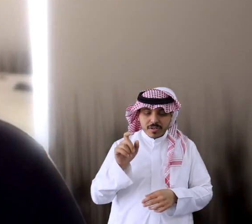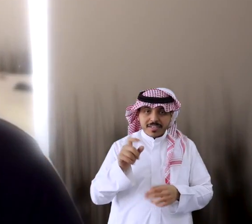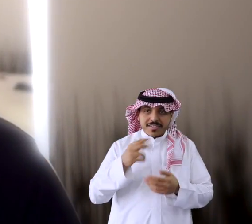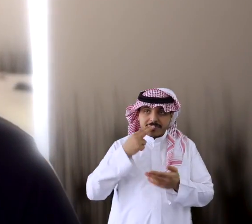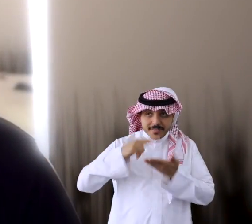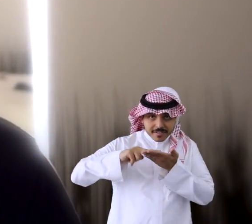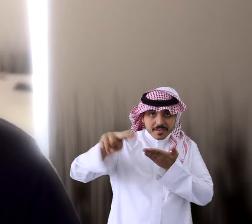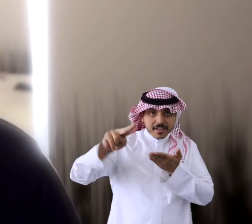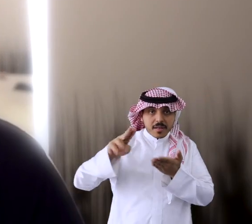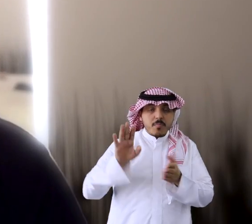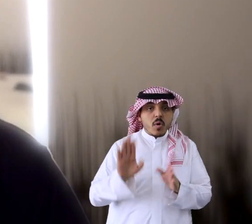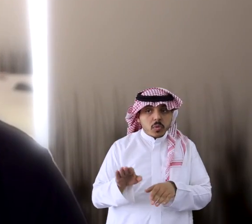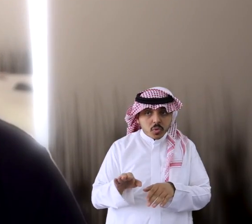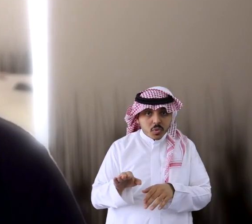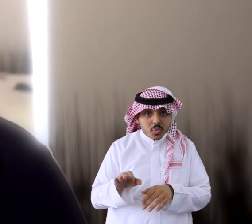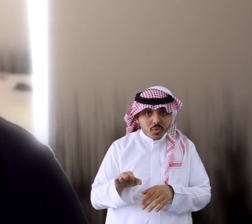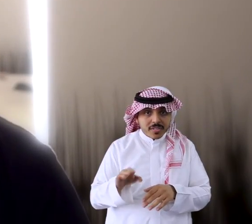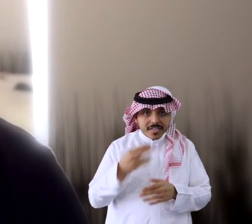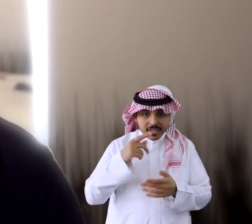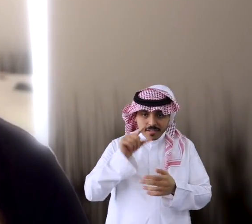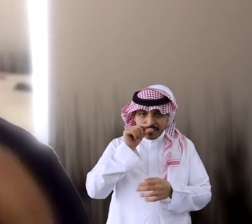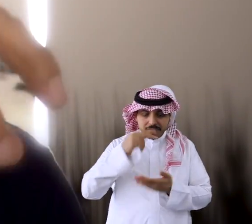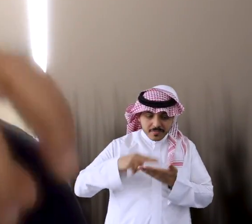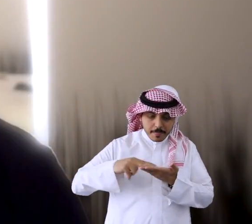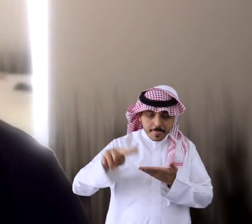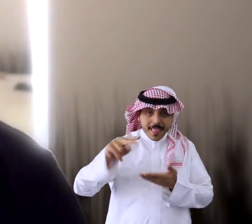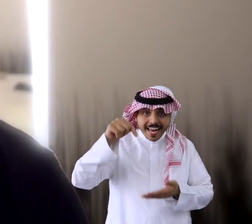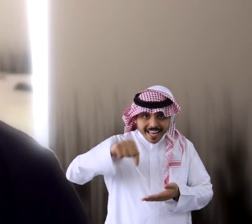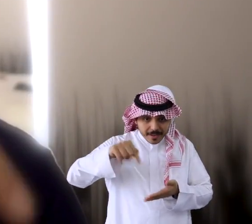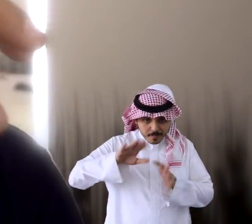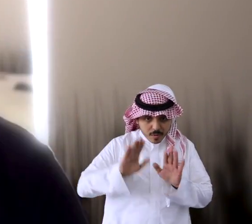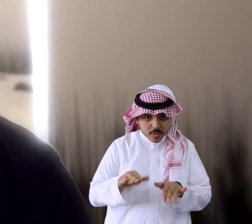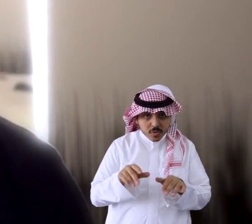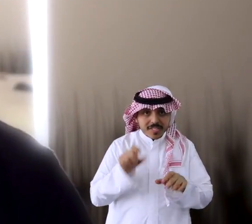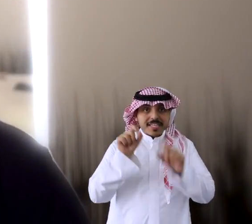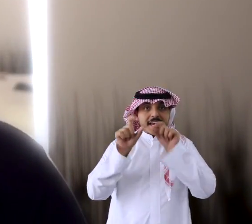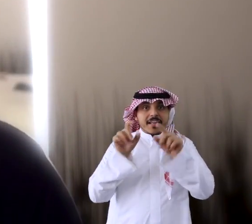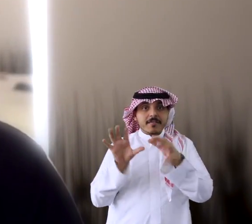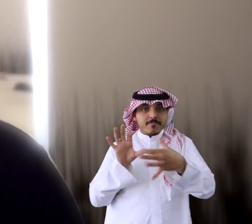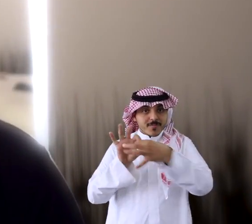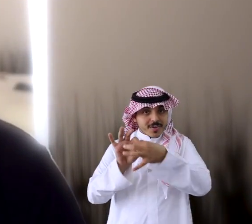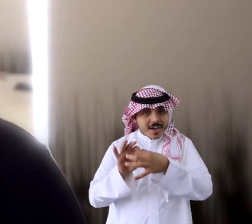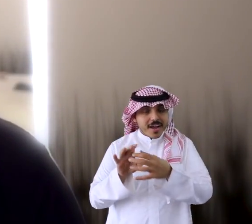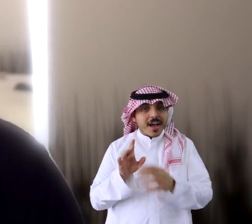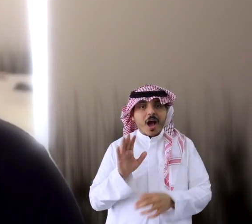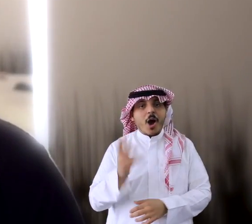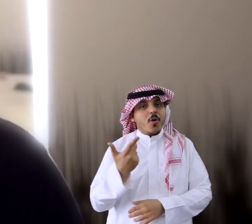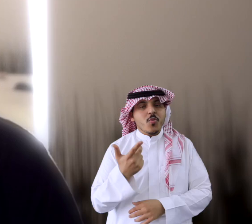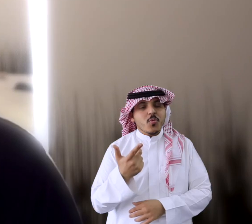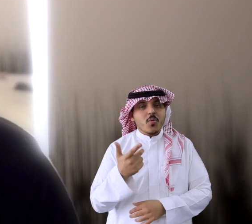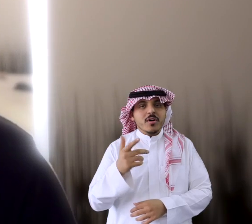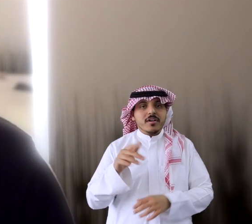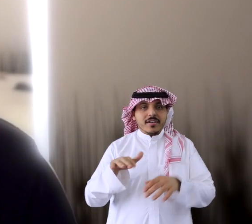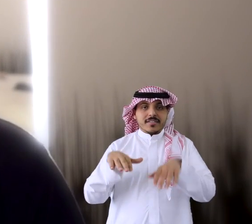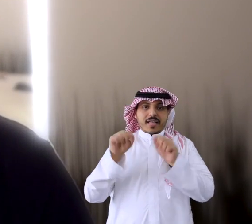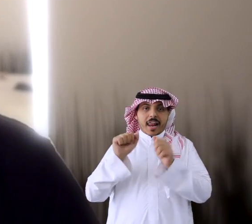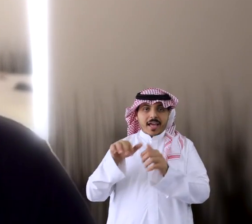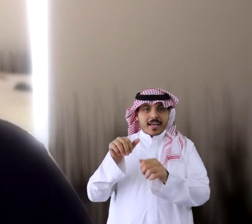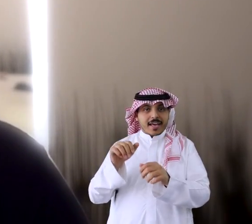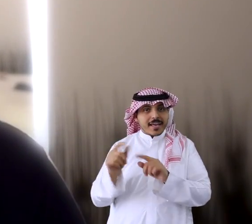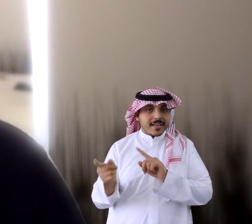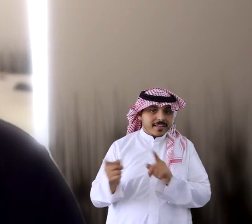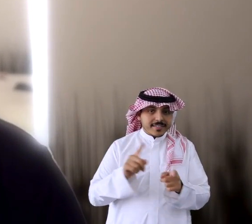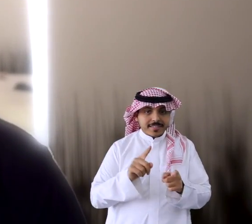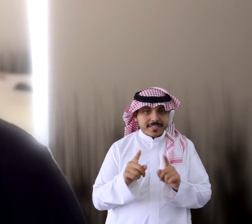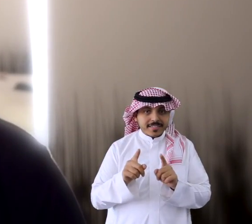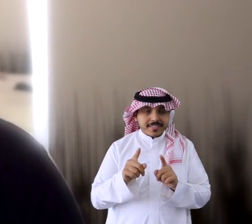أونلاين ولا مو موجود أونلاين، موجود فعليا حالا هذه اللحظة على نفس المنصة ولا لا. هذا الشيء